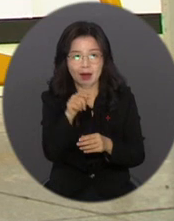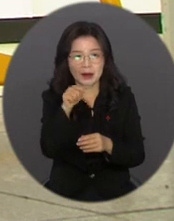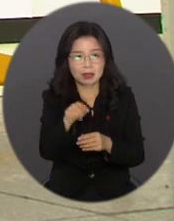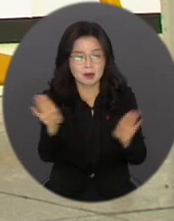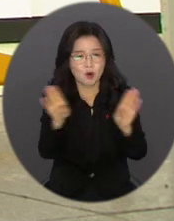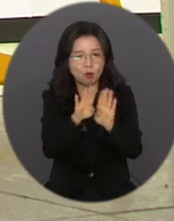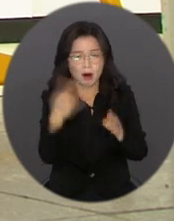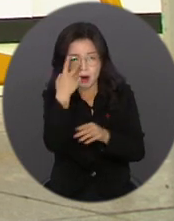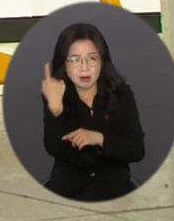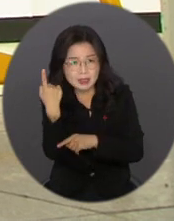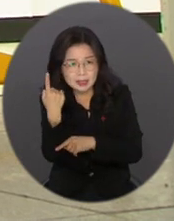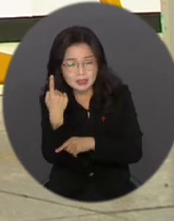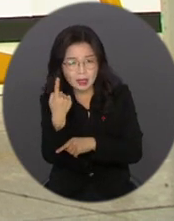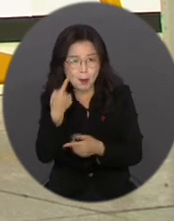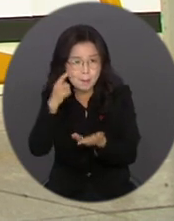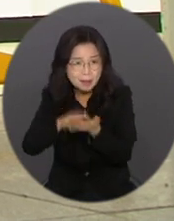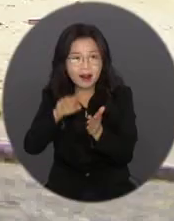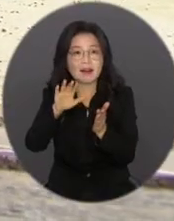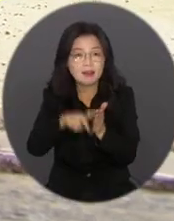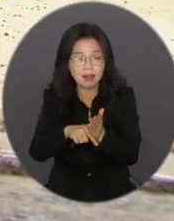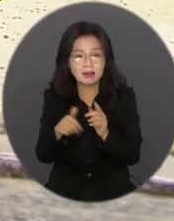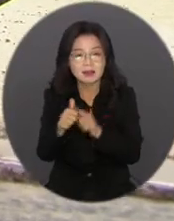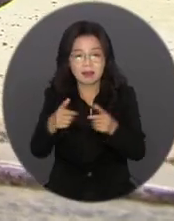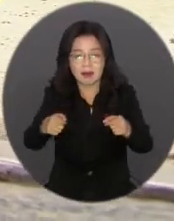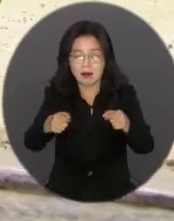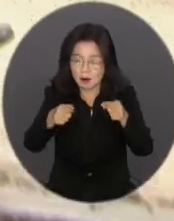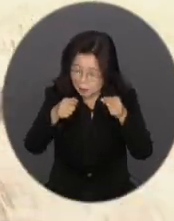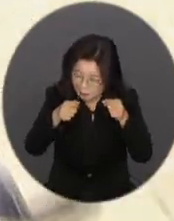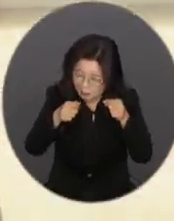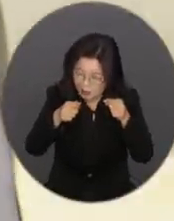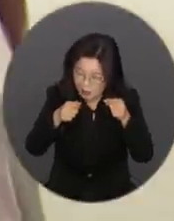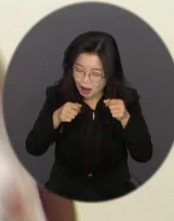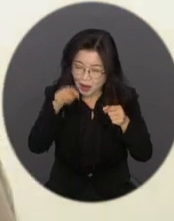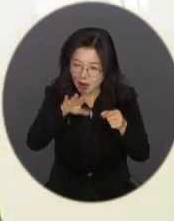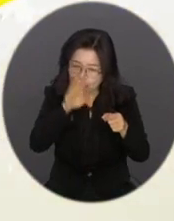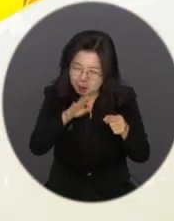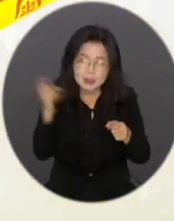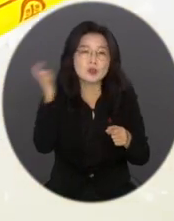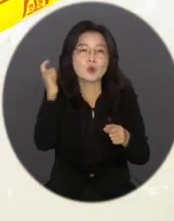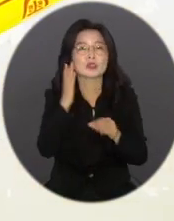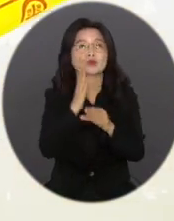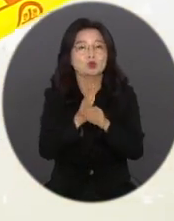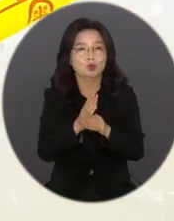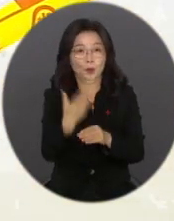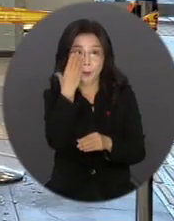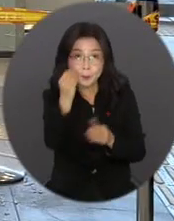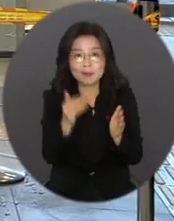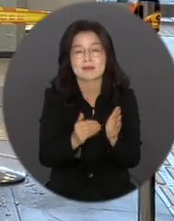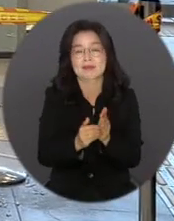건물 당직 근무자가 발견했을 때는 운전자가 핸들의 머리를 대고 있는 탓에 경적음이 울리던 상황이었습니다